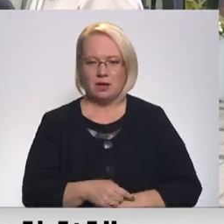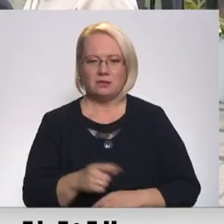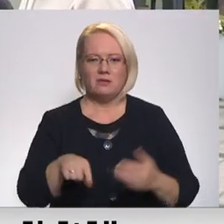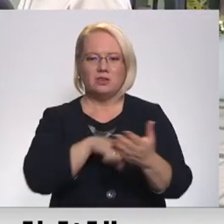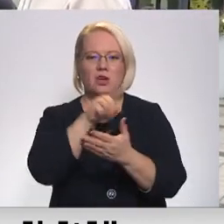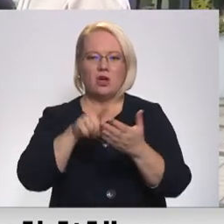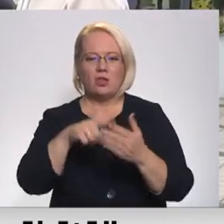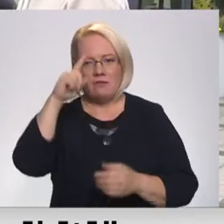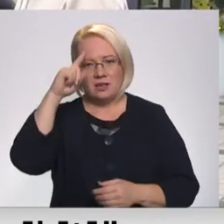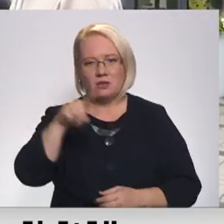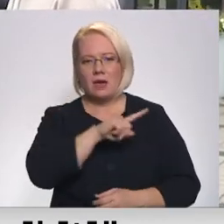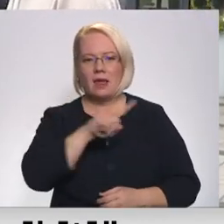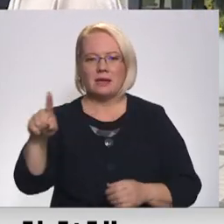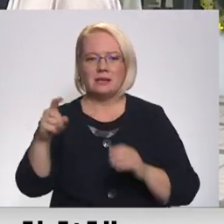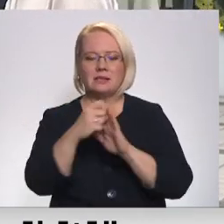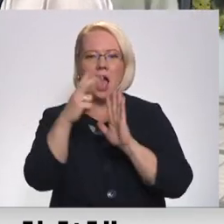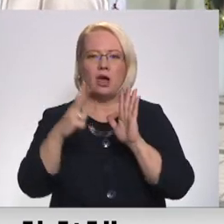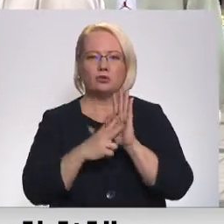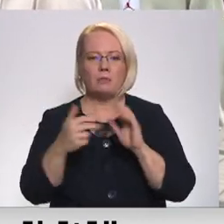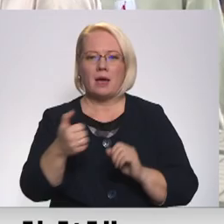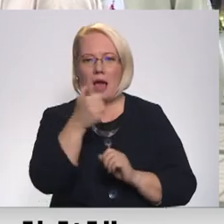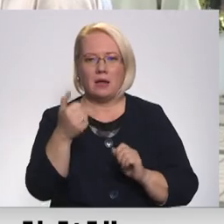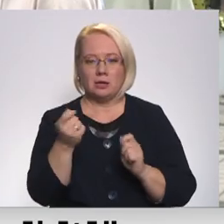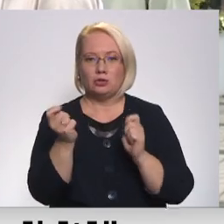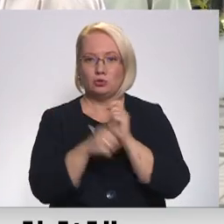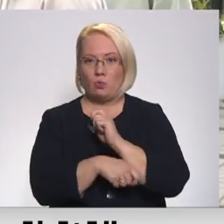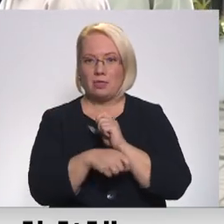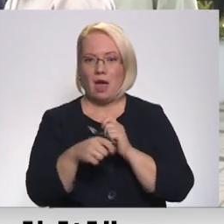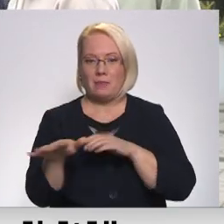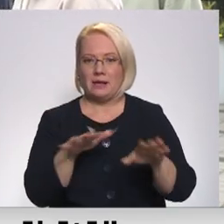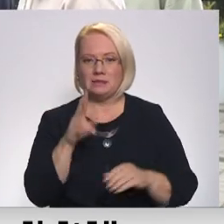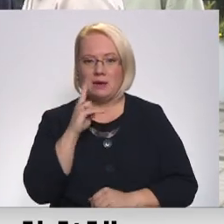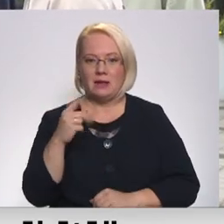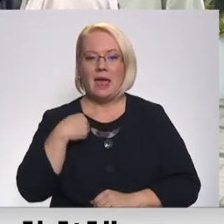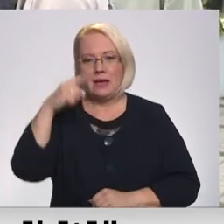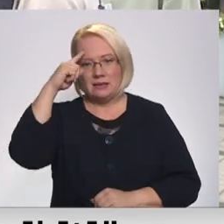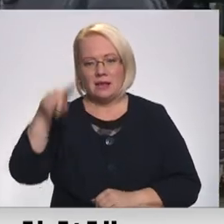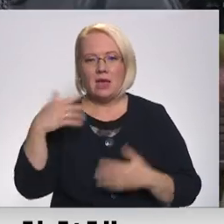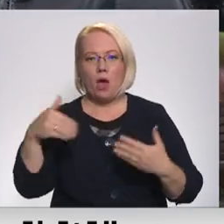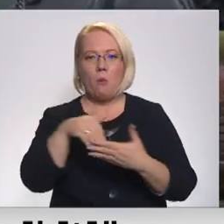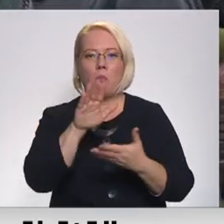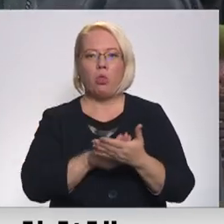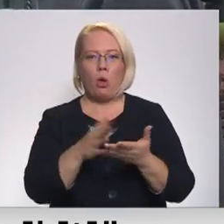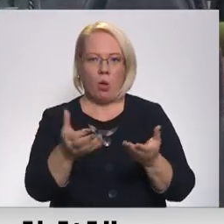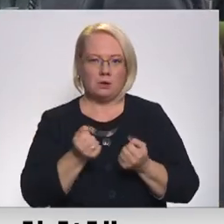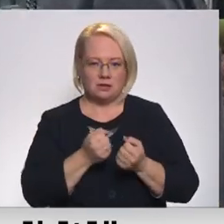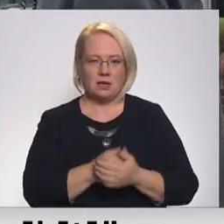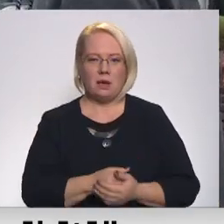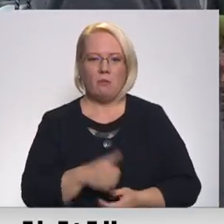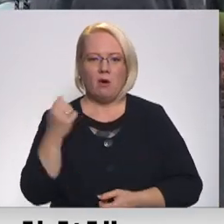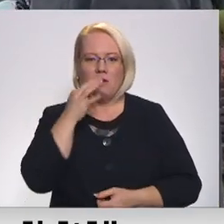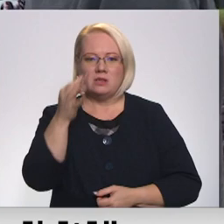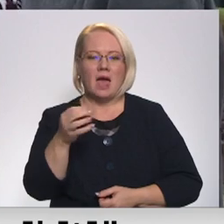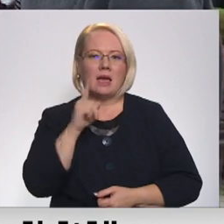ka līdz 18 gadiem tev vispār ir sodām rīcība šī smēķēšana? Jā, zinu. Es jau dāvēju protokolu. Un pārsvarā jau jauniešiem ir